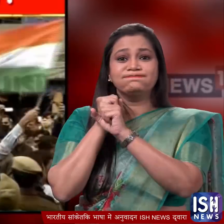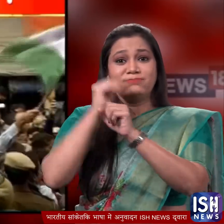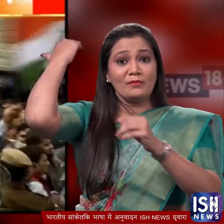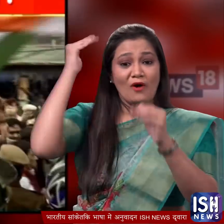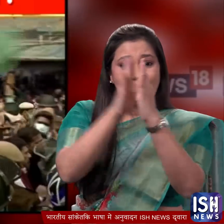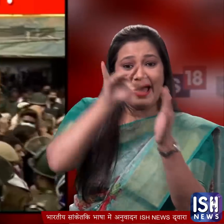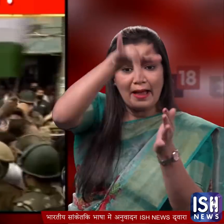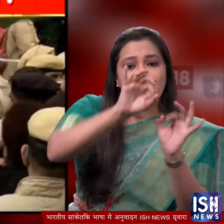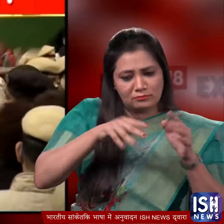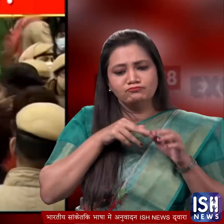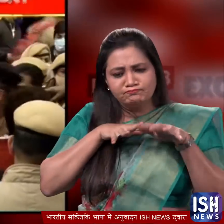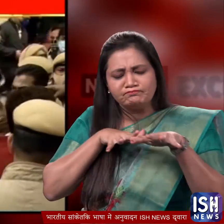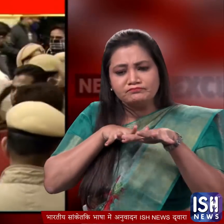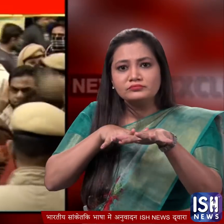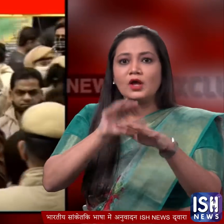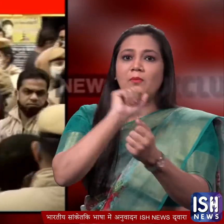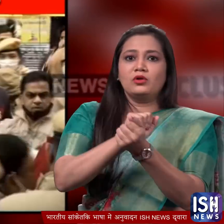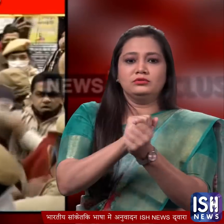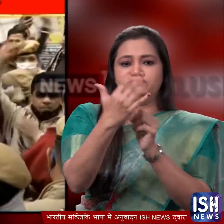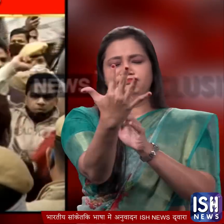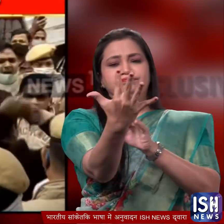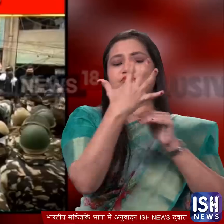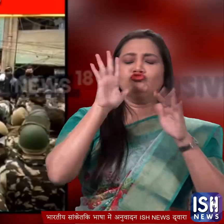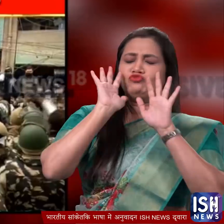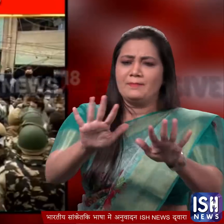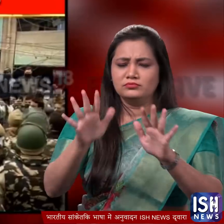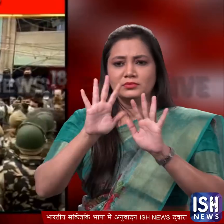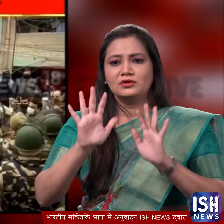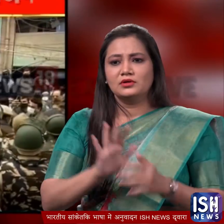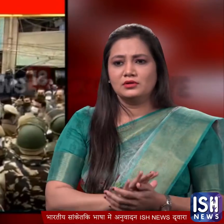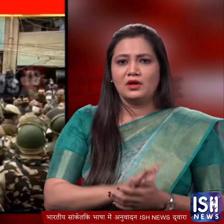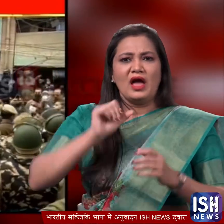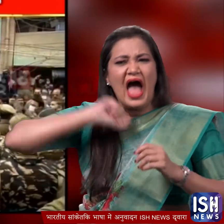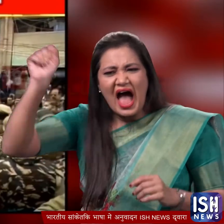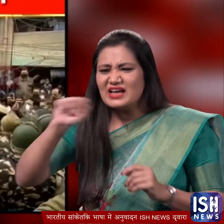लगे जहां हनुमान मंदिर था, लेकिन पुलिस वालों ने उन्हें बीच में ही रोक दिया।